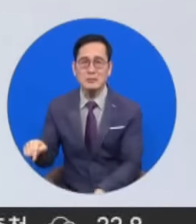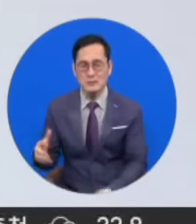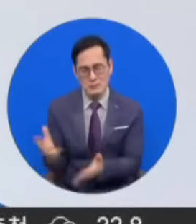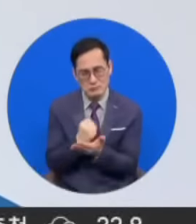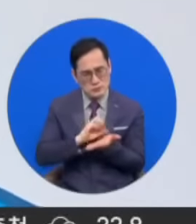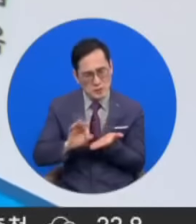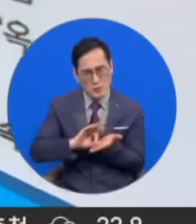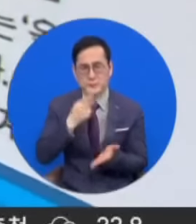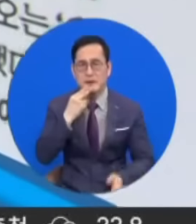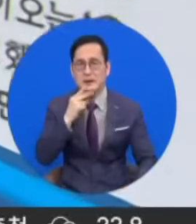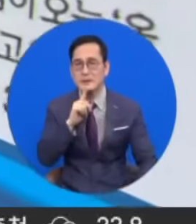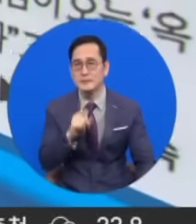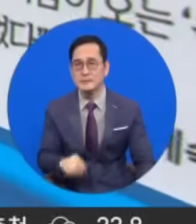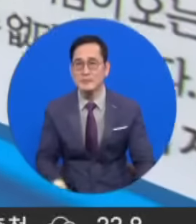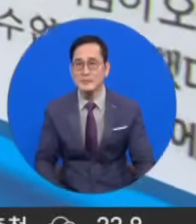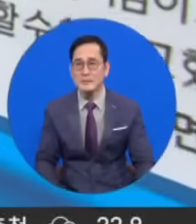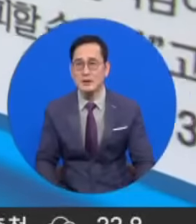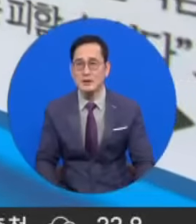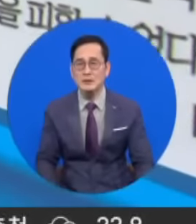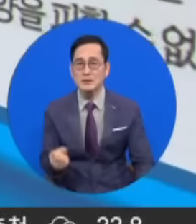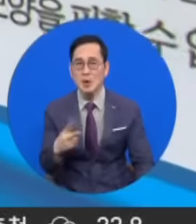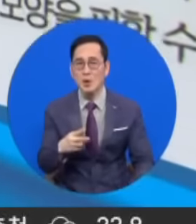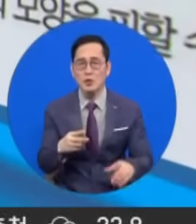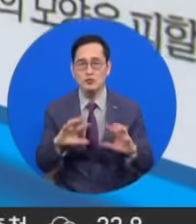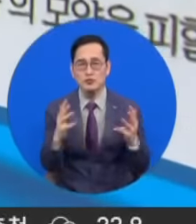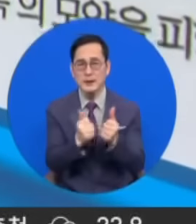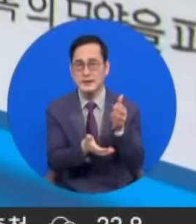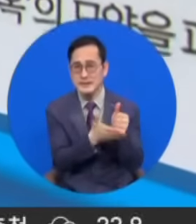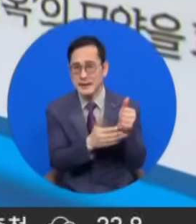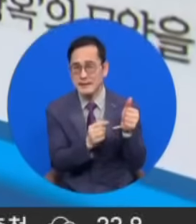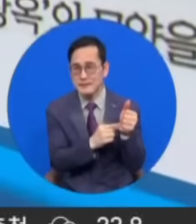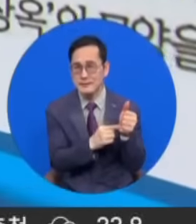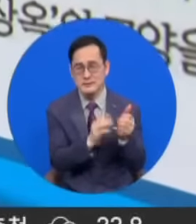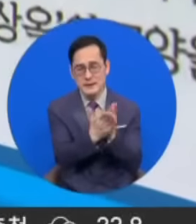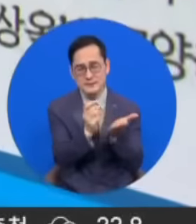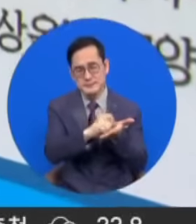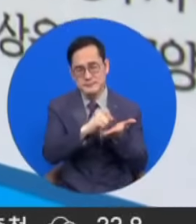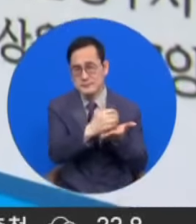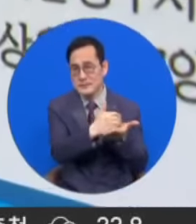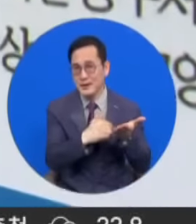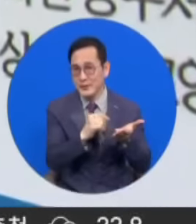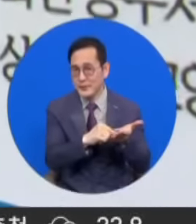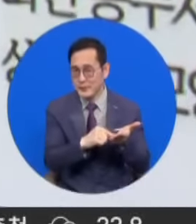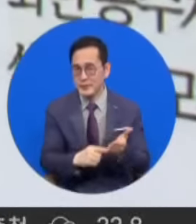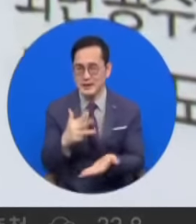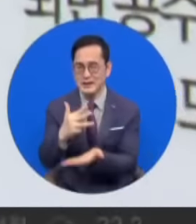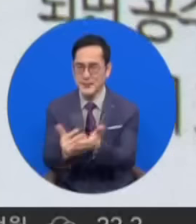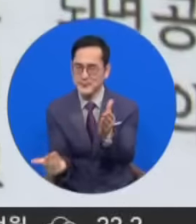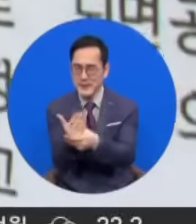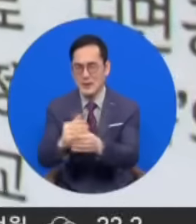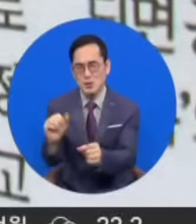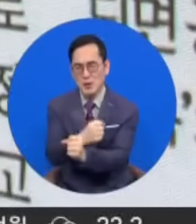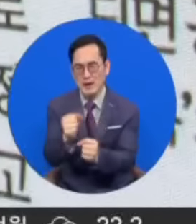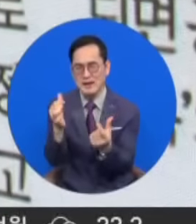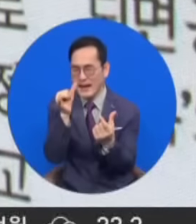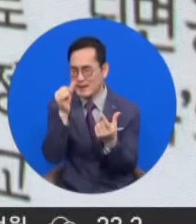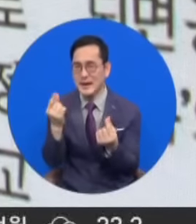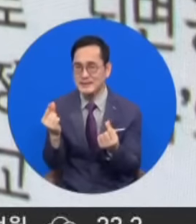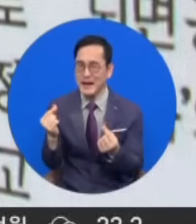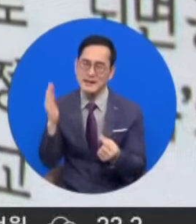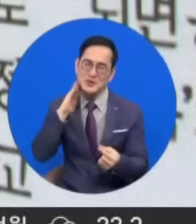특히나 최근 논란이 됐었던 김진표 전 의장의 이 회고록, 이태원 참사가 조작된 것